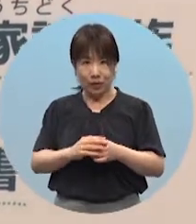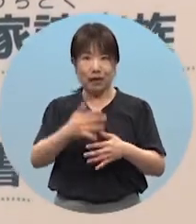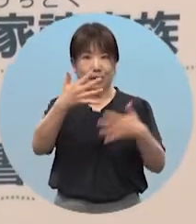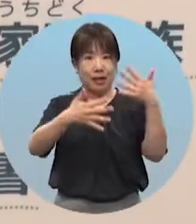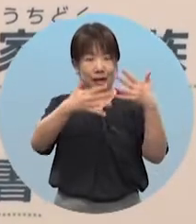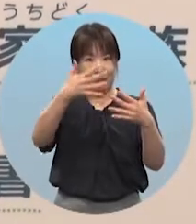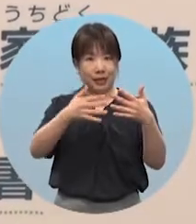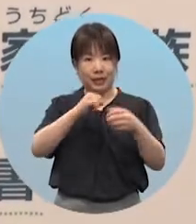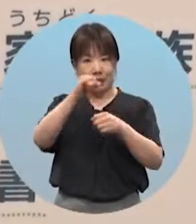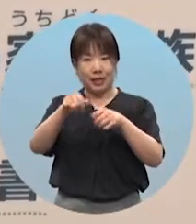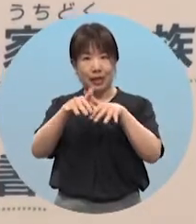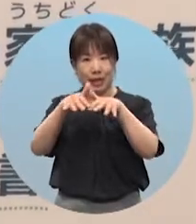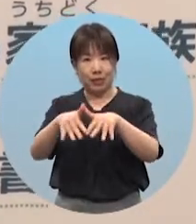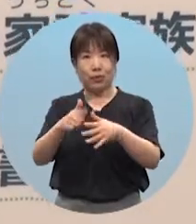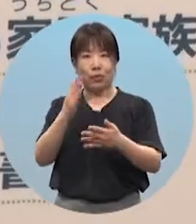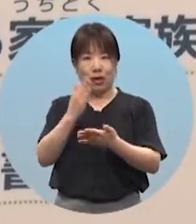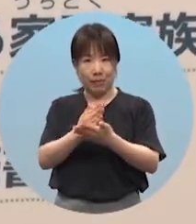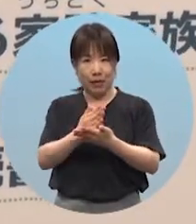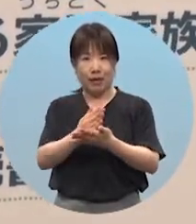広がるうち読家族、